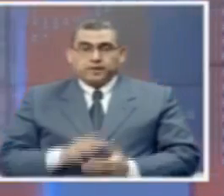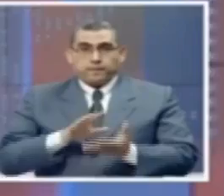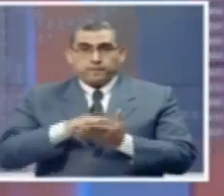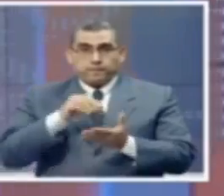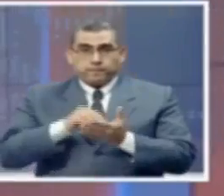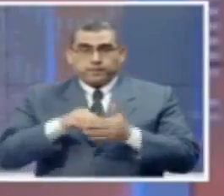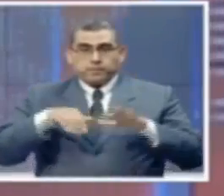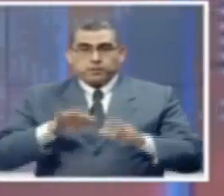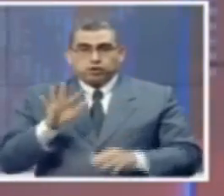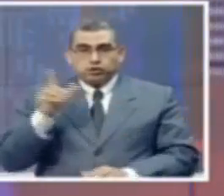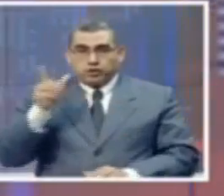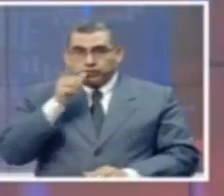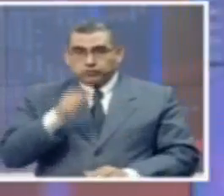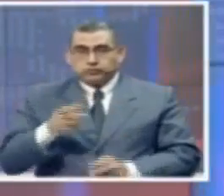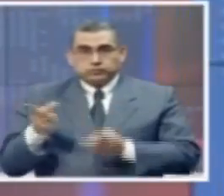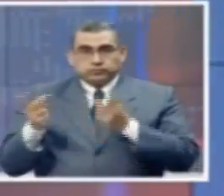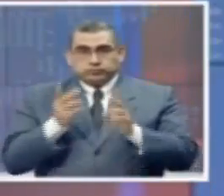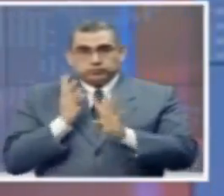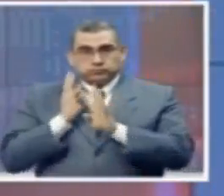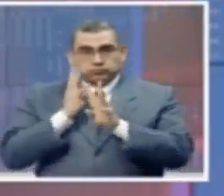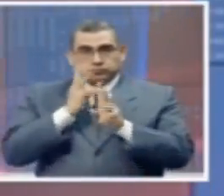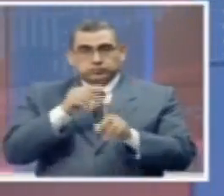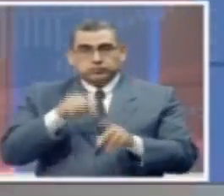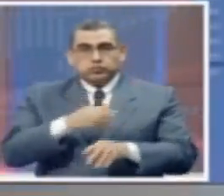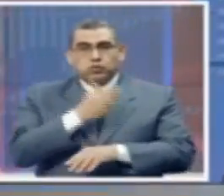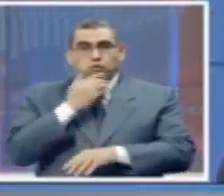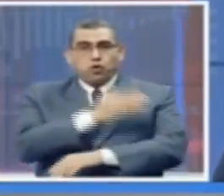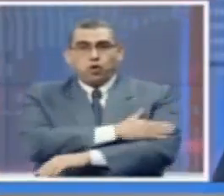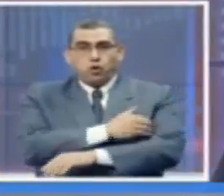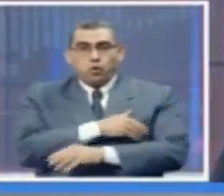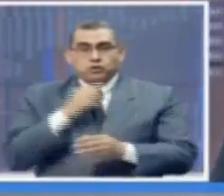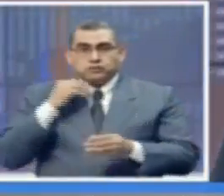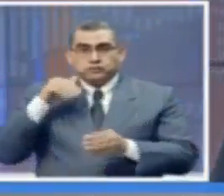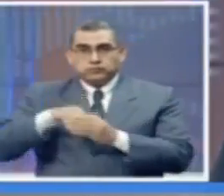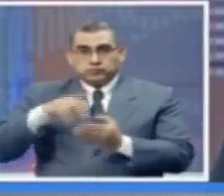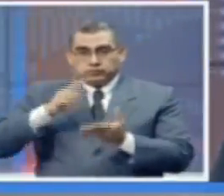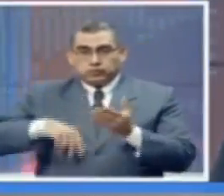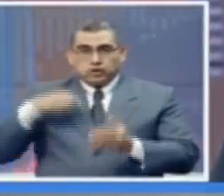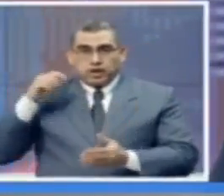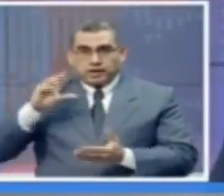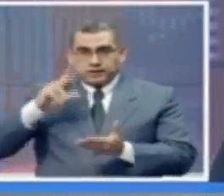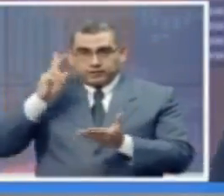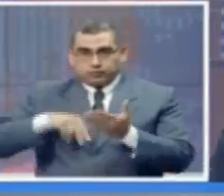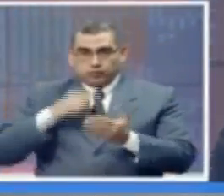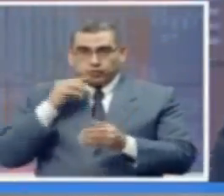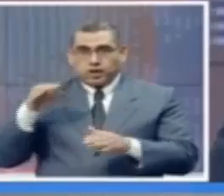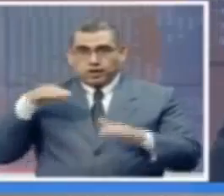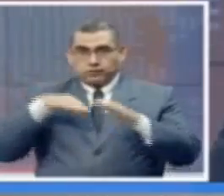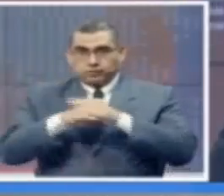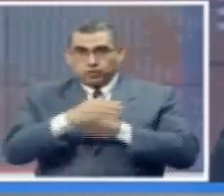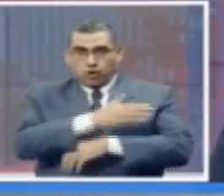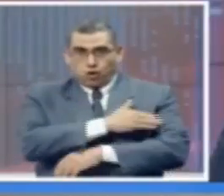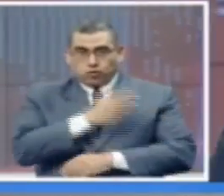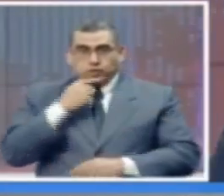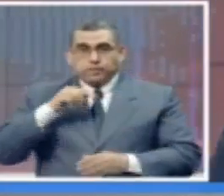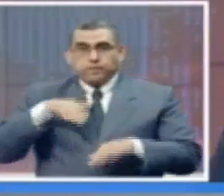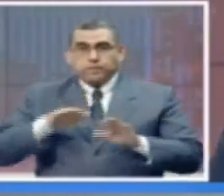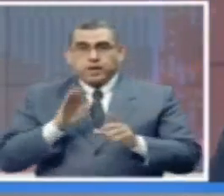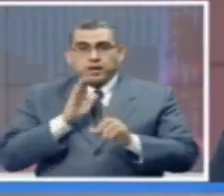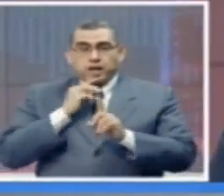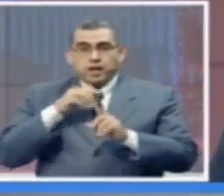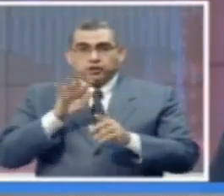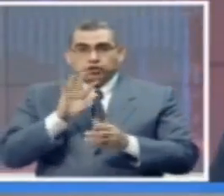بدأت الأمانة العامة لمجلس النواب استقبال النواب المعينين بناء على قرار رئيس الجمهورية، وأوضح الأمين العام لمجلس